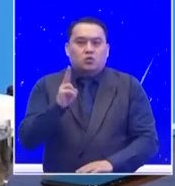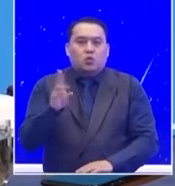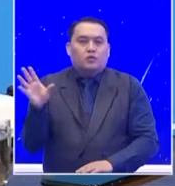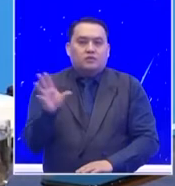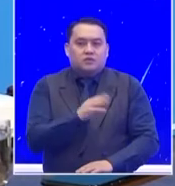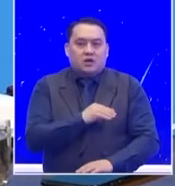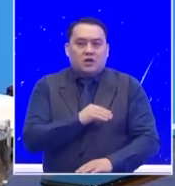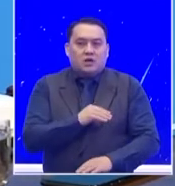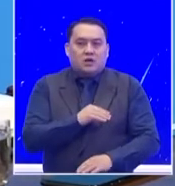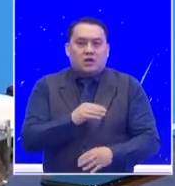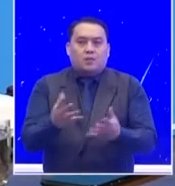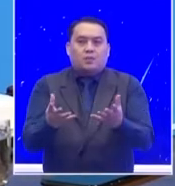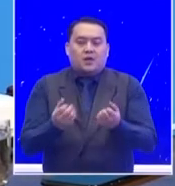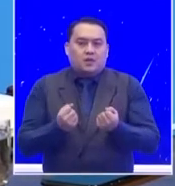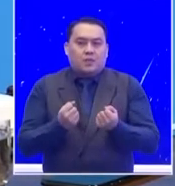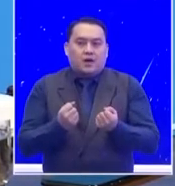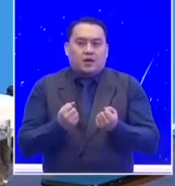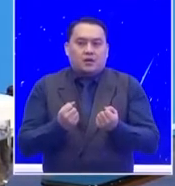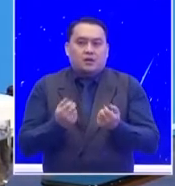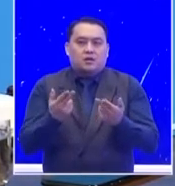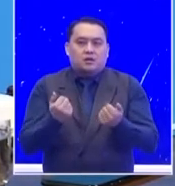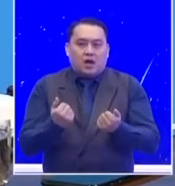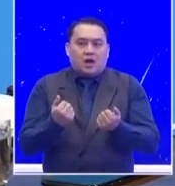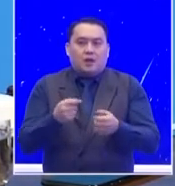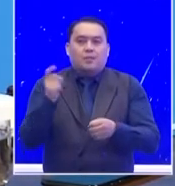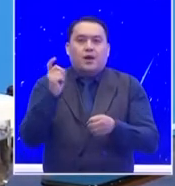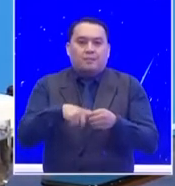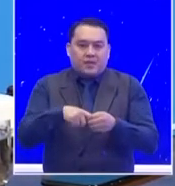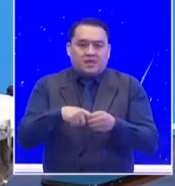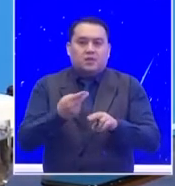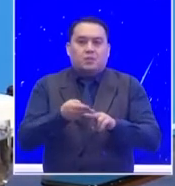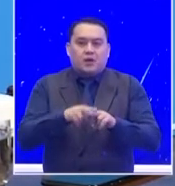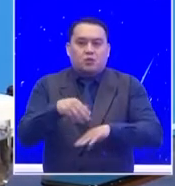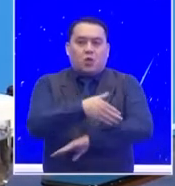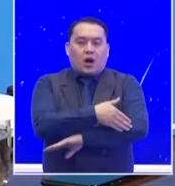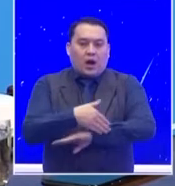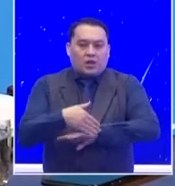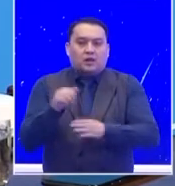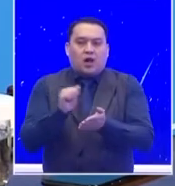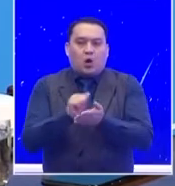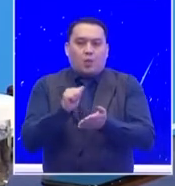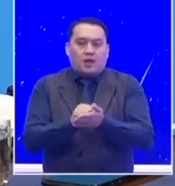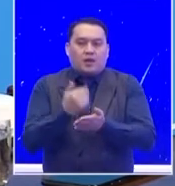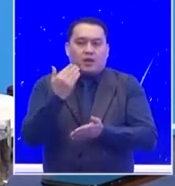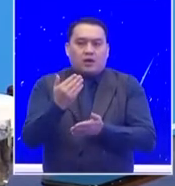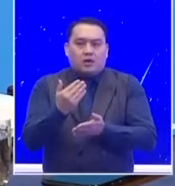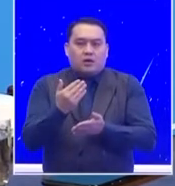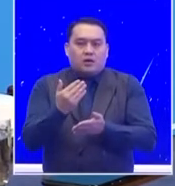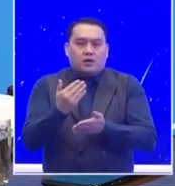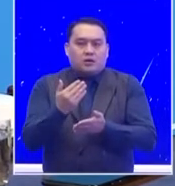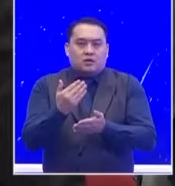городке, их принимать, что да, они уже прописаны, и вот по этому адресу документы, но они с АСП не